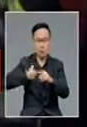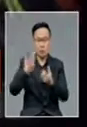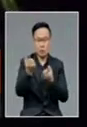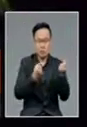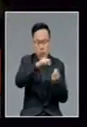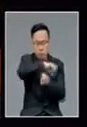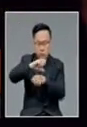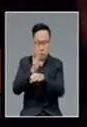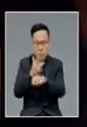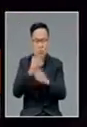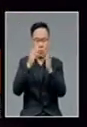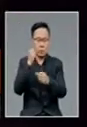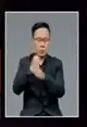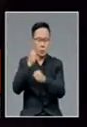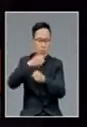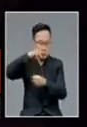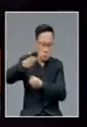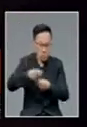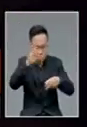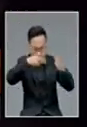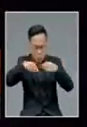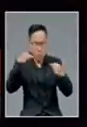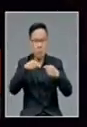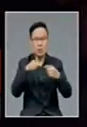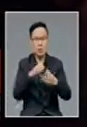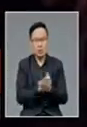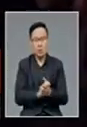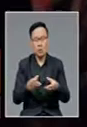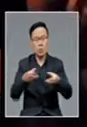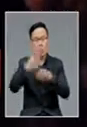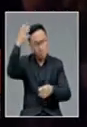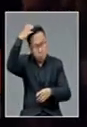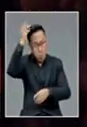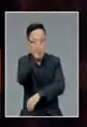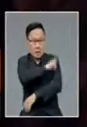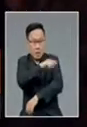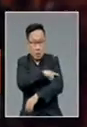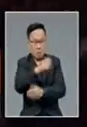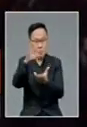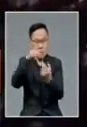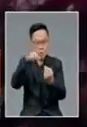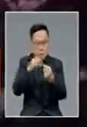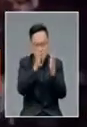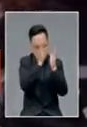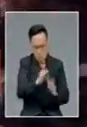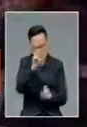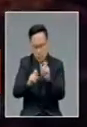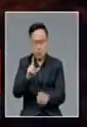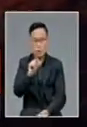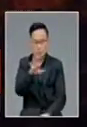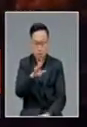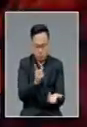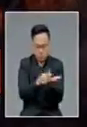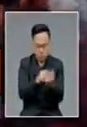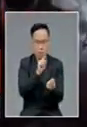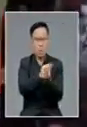นักดับเพลิงเนี่ยเดินทางไปถึงที่เกิดเหตุ ค่ะ กลุ่ม White Helmet บอกด้วยนะคะว่าในจำนวนผู้เสียชีวิต25รายปรากฏว่าเป็นเด็ก4ค